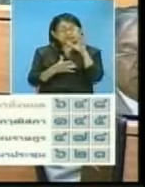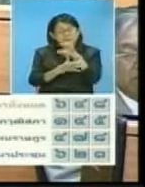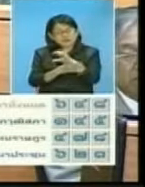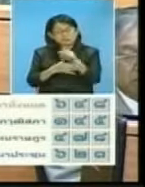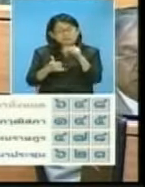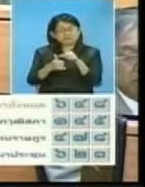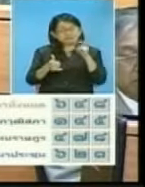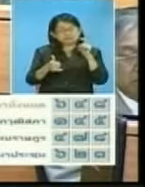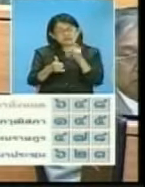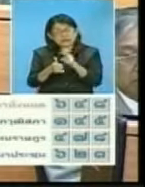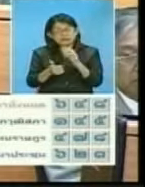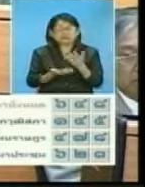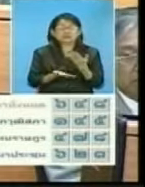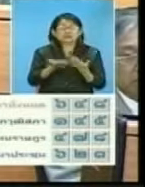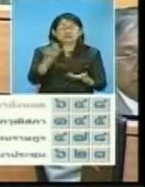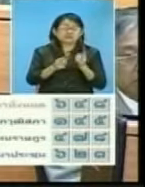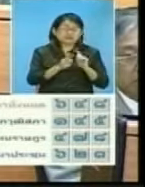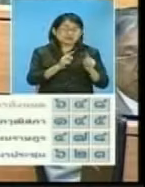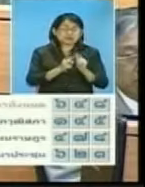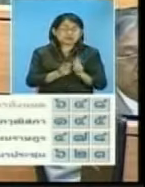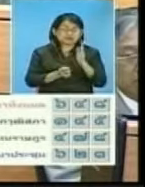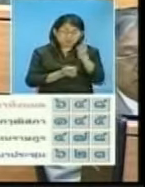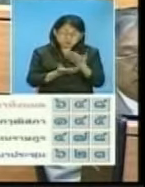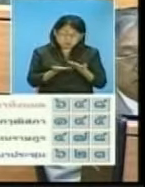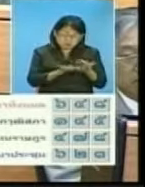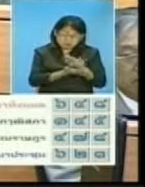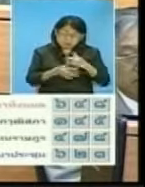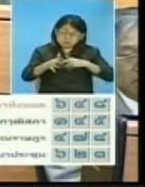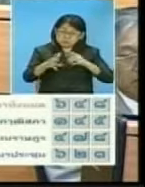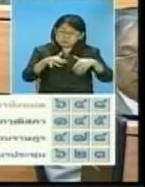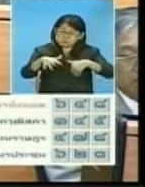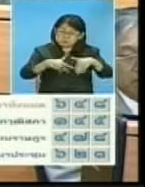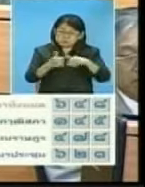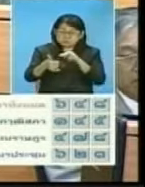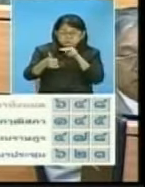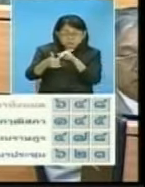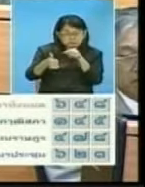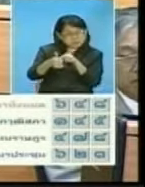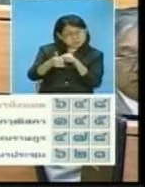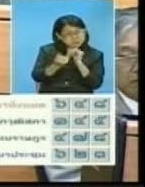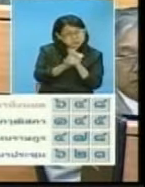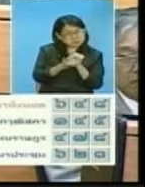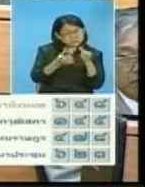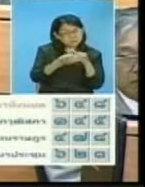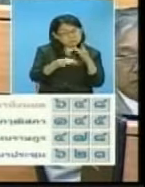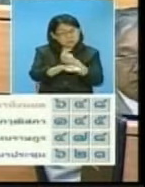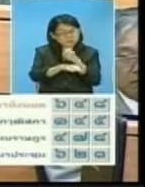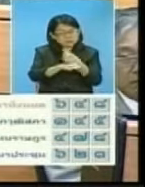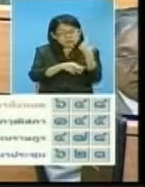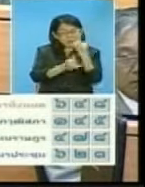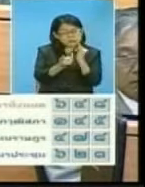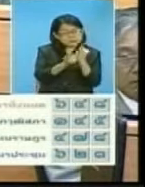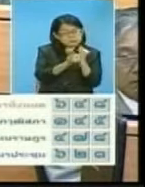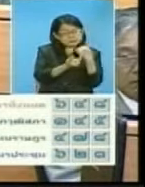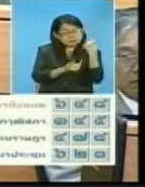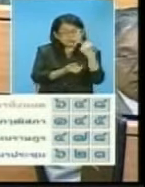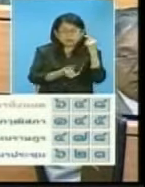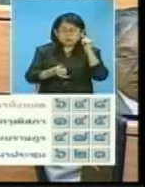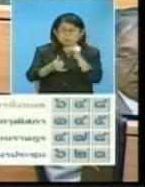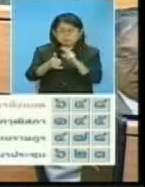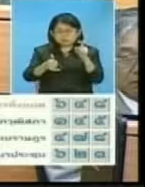ไม่สังคมไทยก็ไม่เกิดความมั่นใจว่าผู้ร่างเนี่ยจะเอื้อประโยชน์กับพรรคใดพรรคหนึ่งหรือกลุ่มการเมืองใดกลุ่มการเมือง